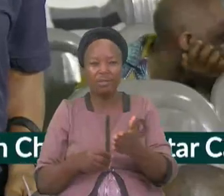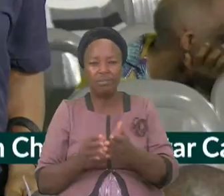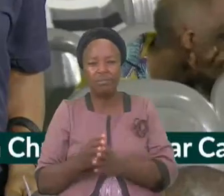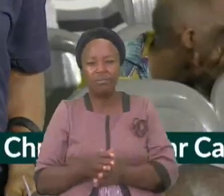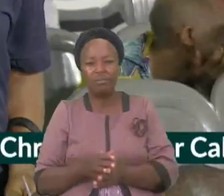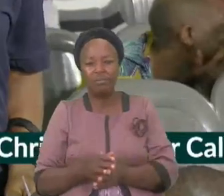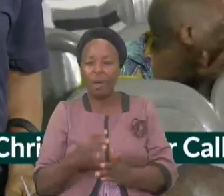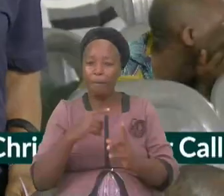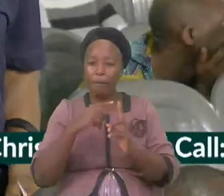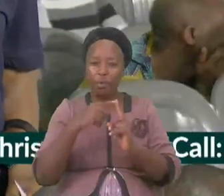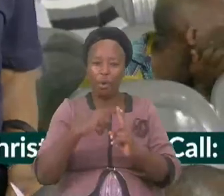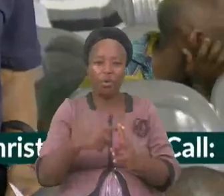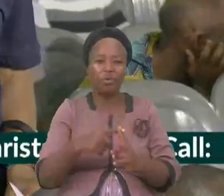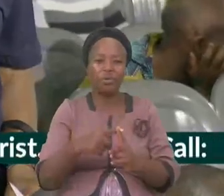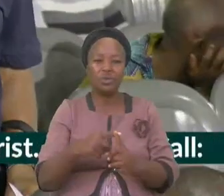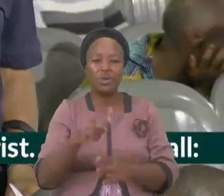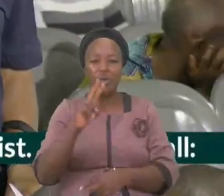Il y a un numéro au hasard,